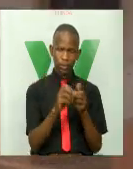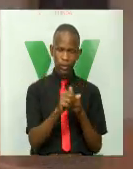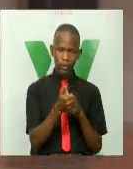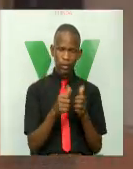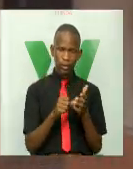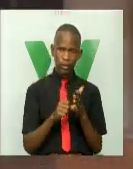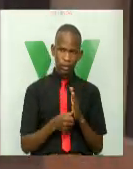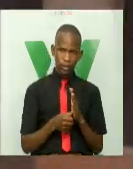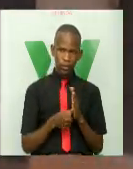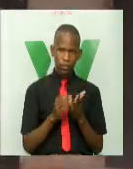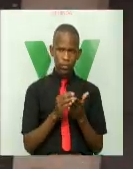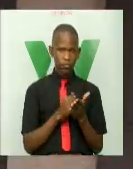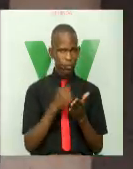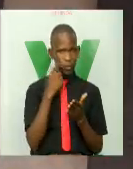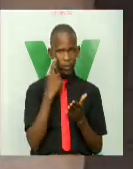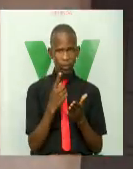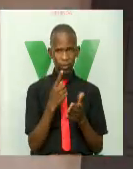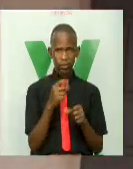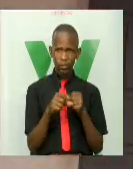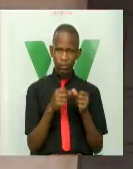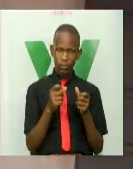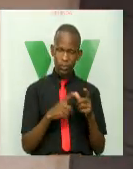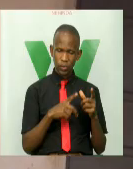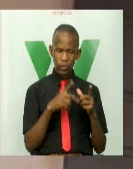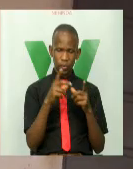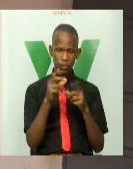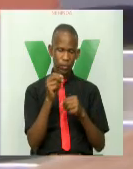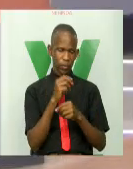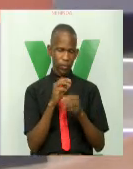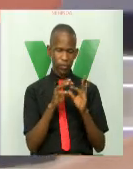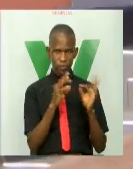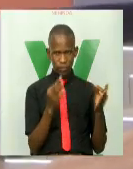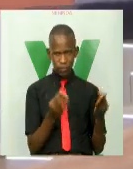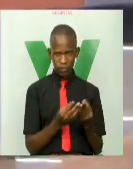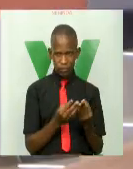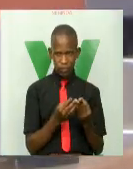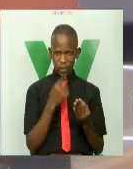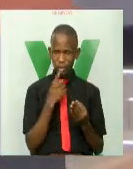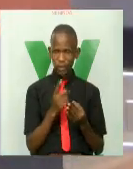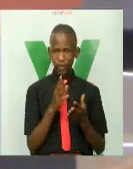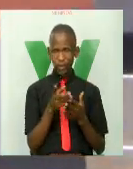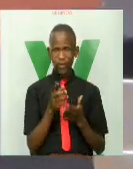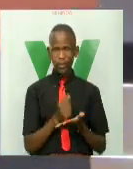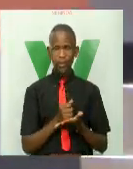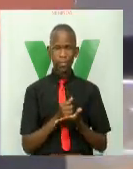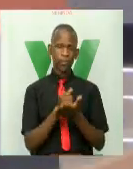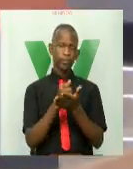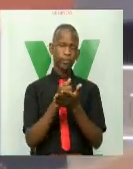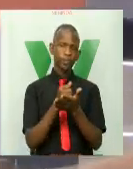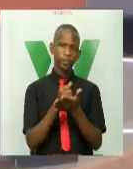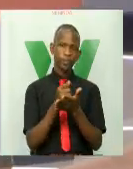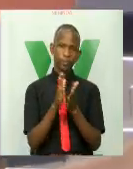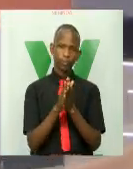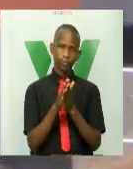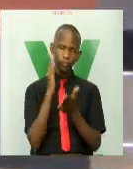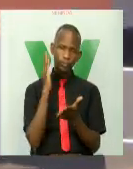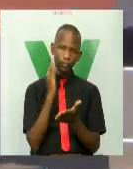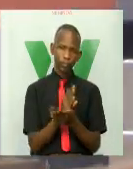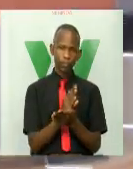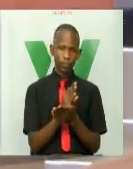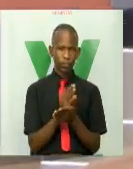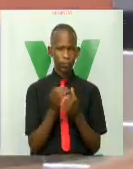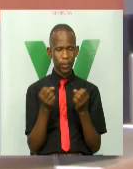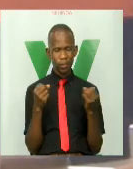abana obwe bari kubashanga omaka kandi ejene bazirangu ehwerire cyangwa mukendeza omwijurura no